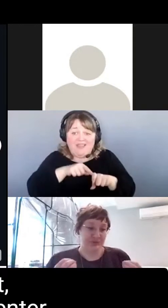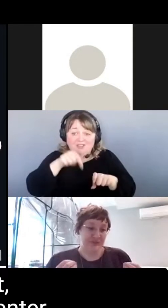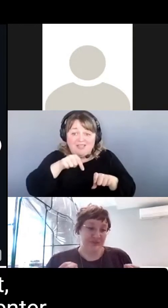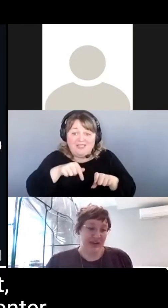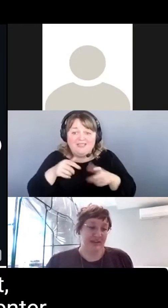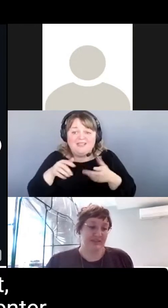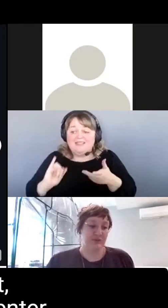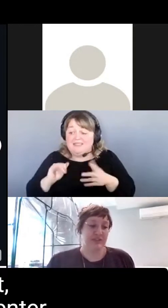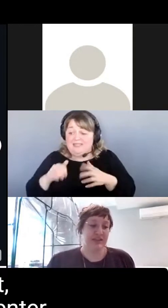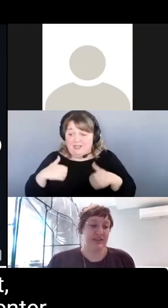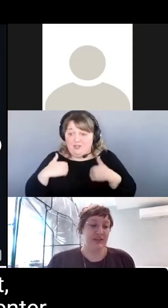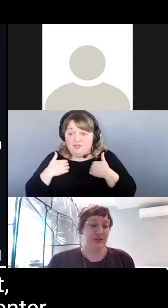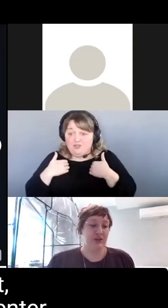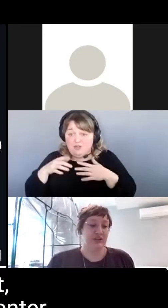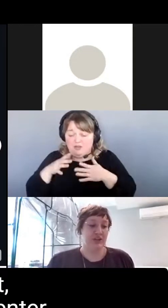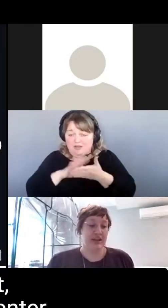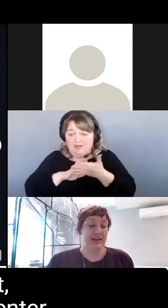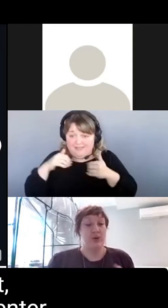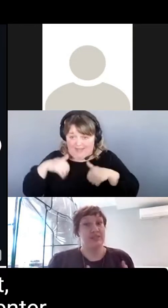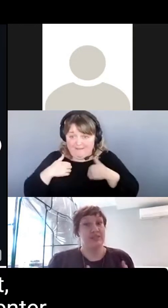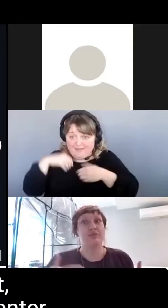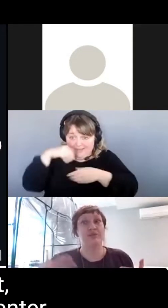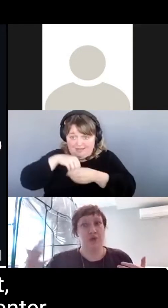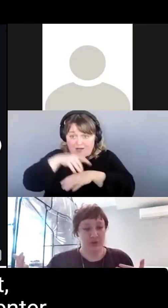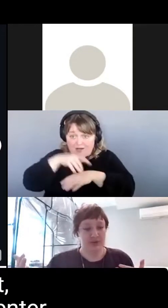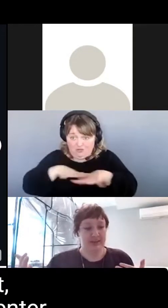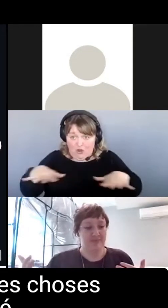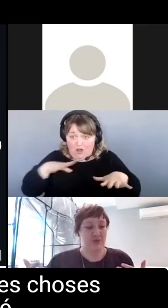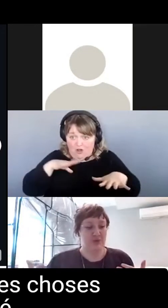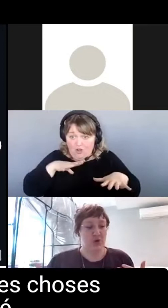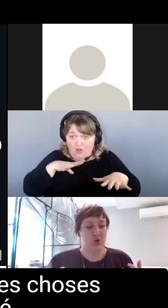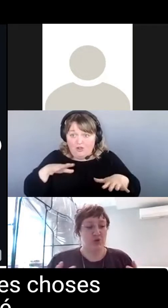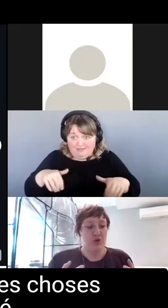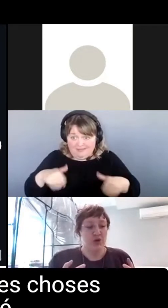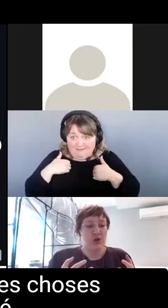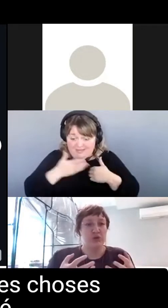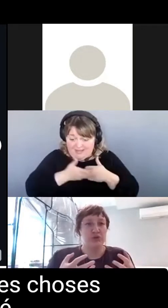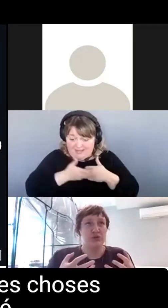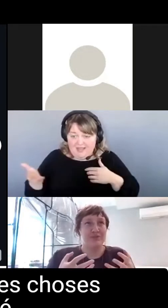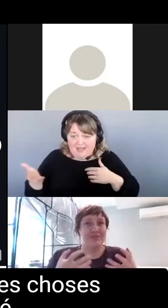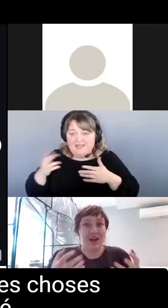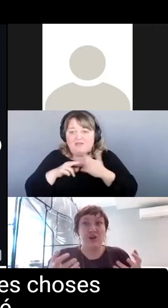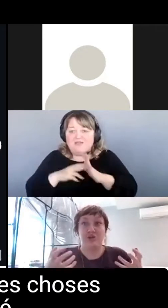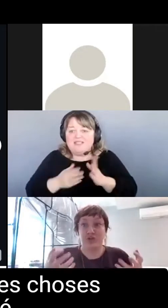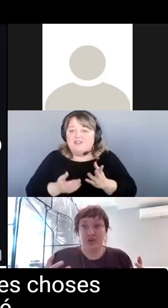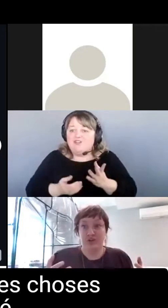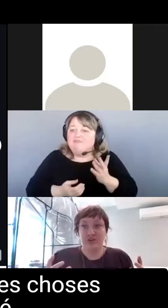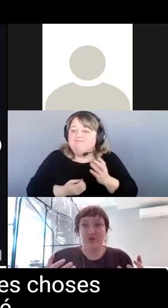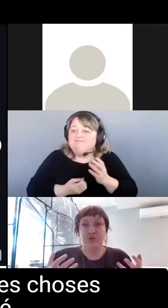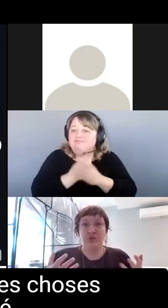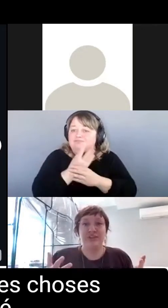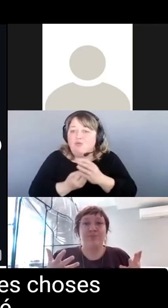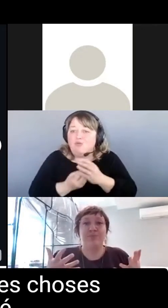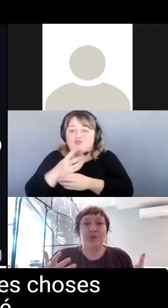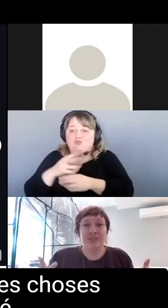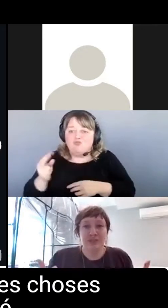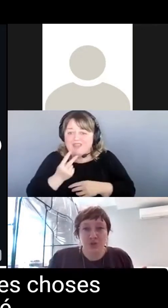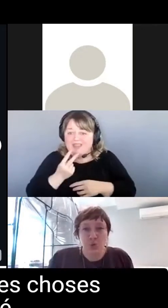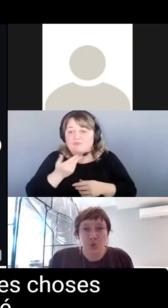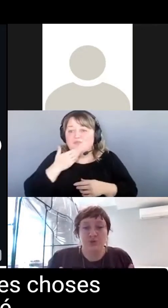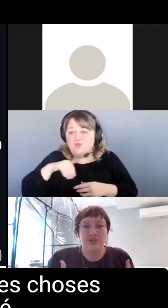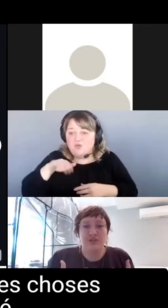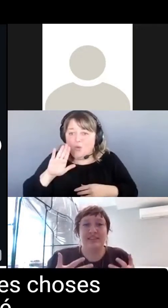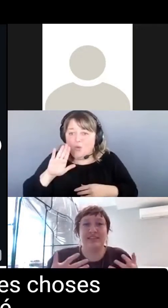un sol vivant, ça veut dire que la croissance va augmenter parce qu'on a dans le sol toutes les